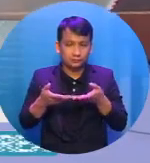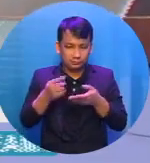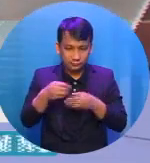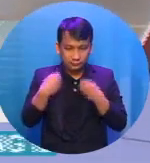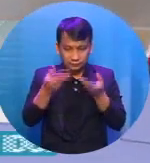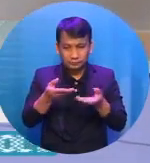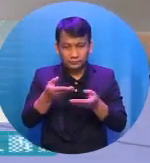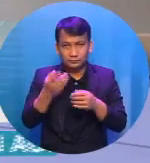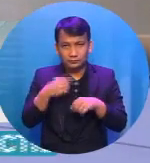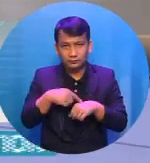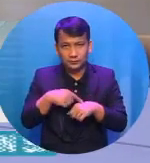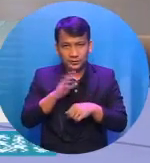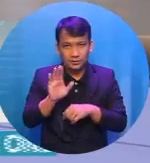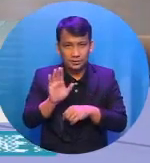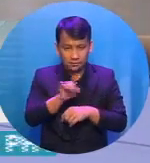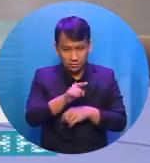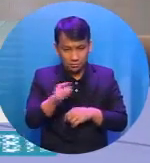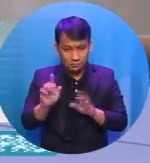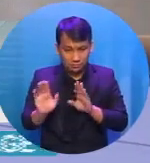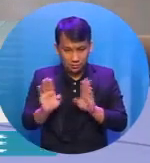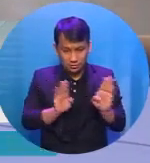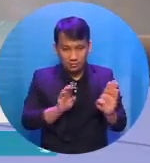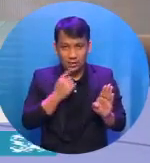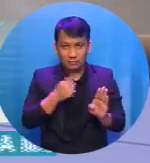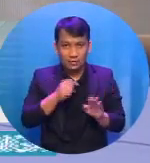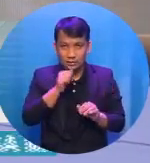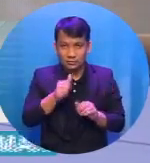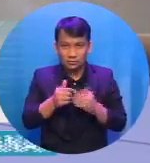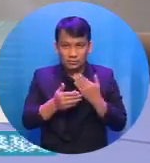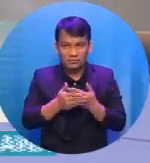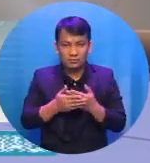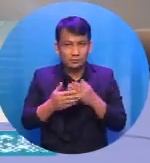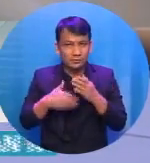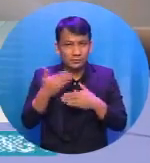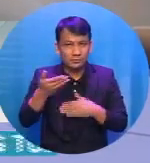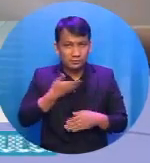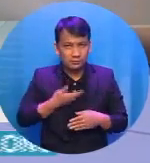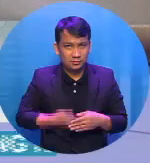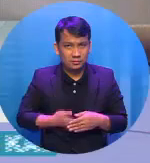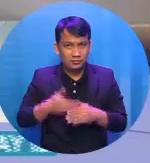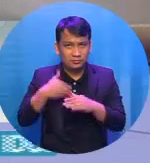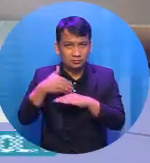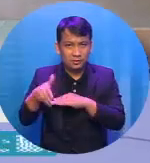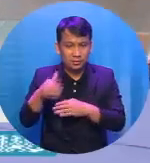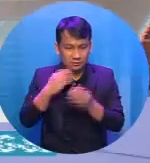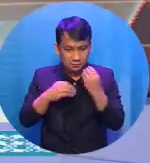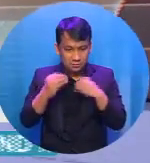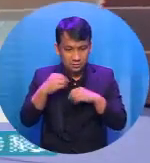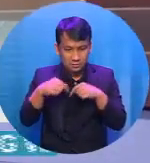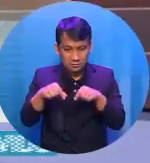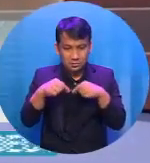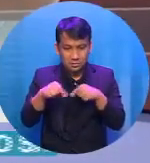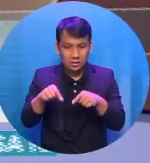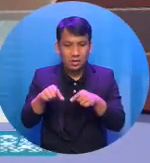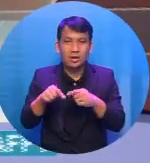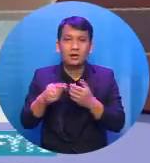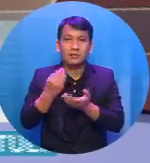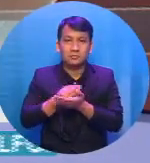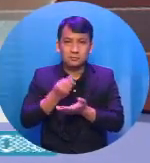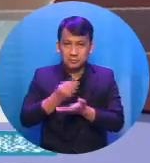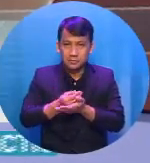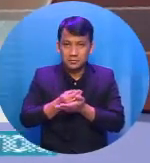namin. So, pakabait ka na. Para hindi mo nagamitin dahilan na nagugutom ka, papadala ko ng mga groceries at pera.